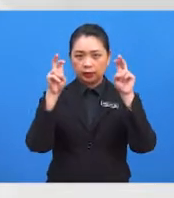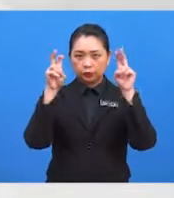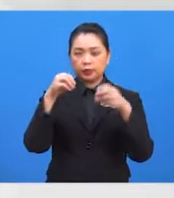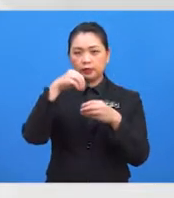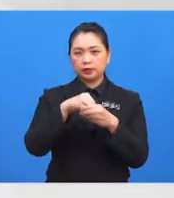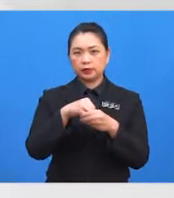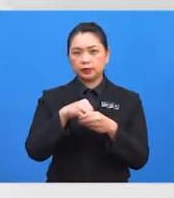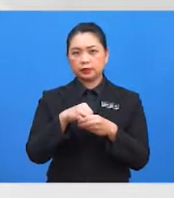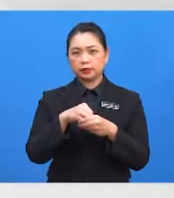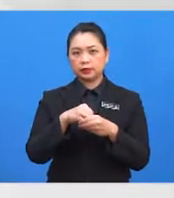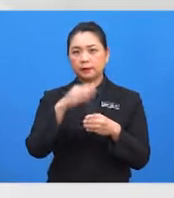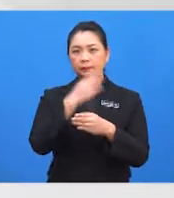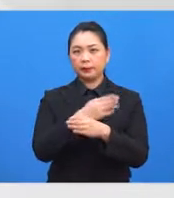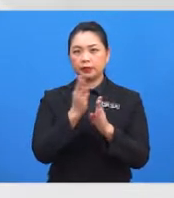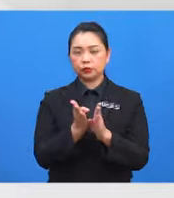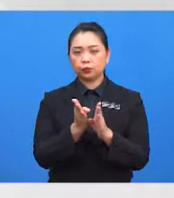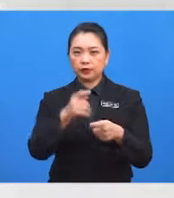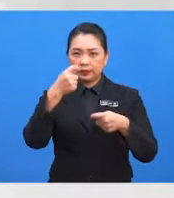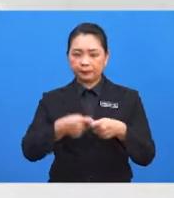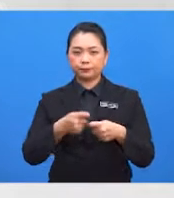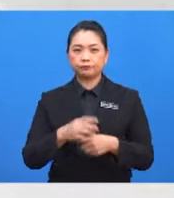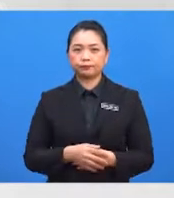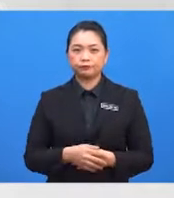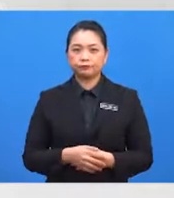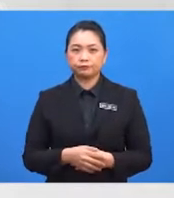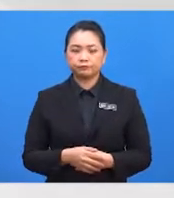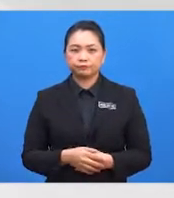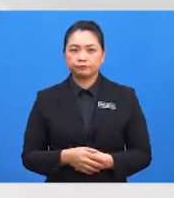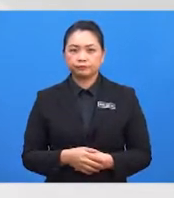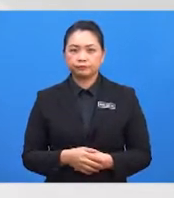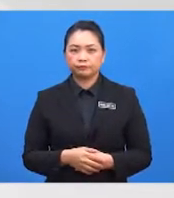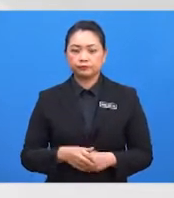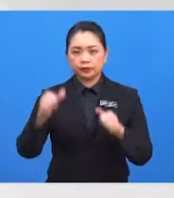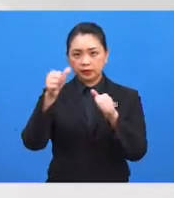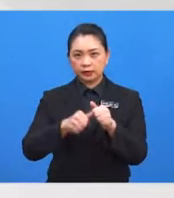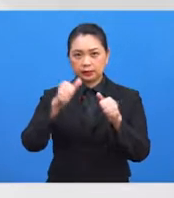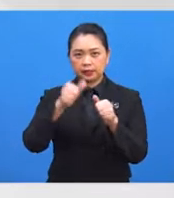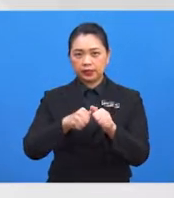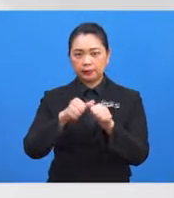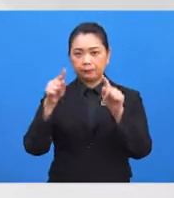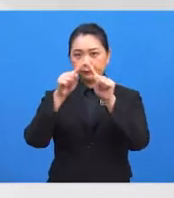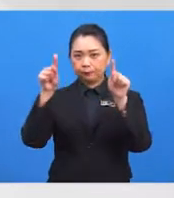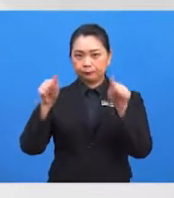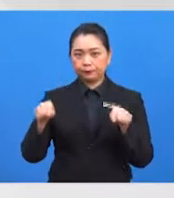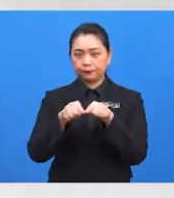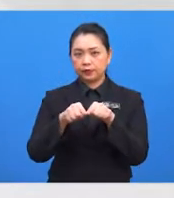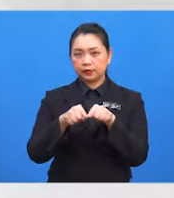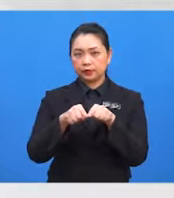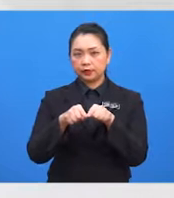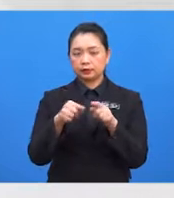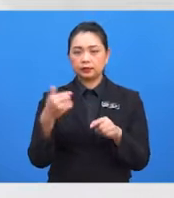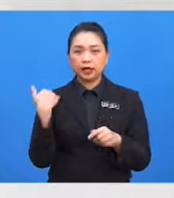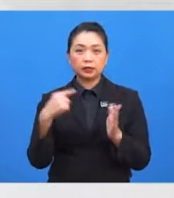dalam bentuk tetap, iaitu kedua-dua saiz dan bentuk. Setiap panel mempersembahkan